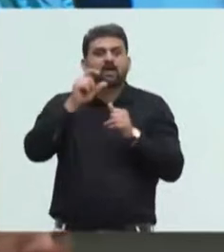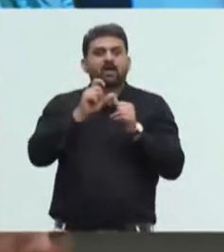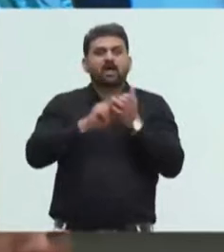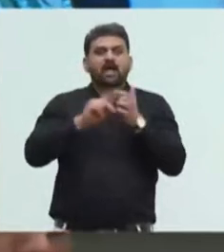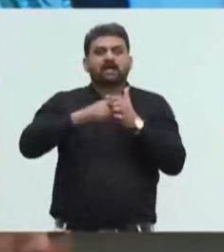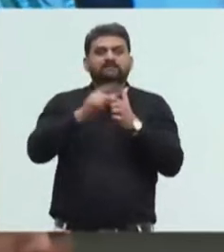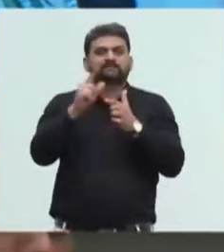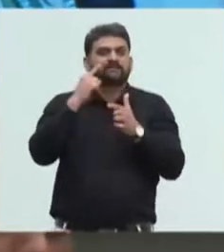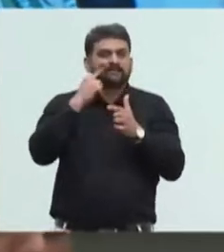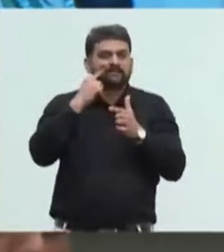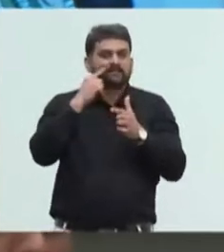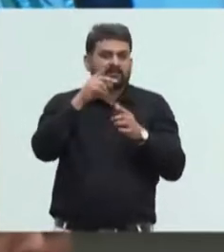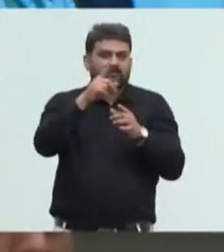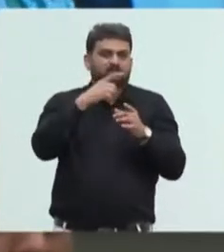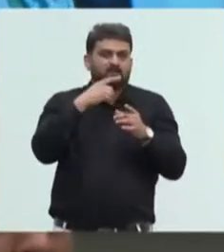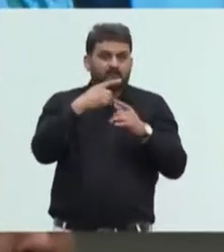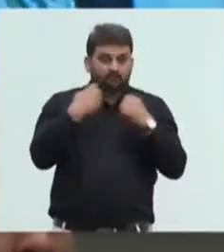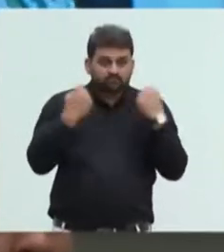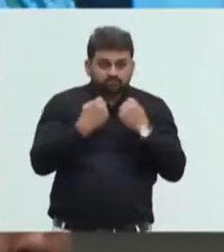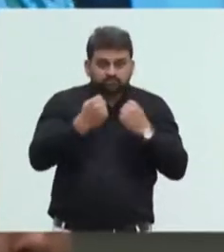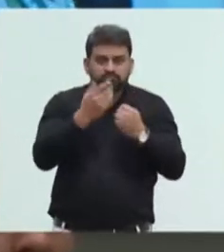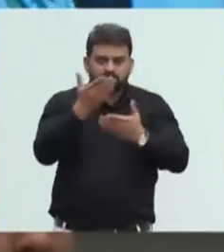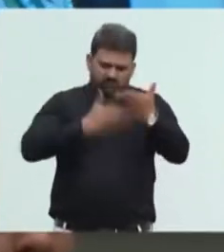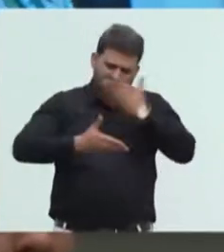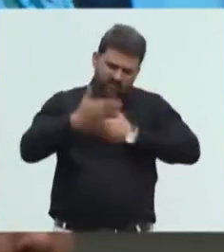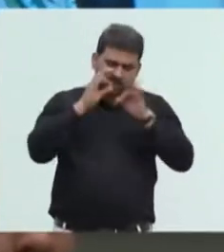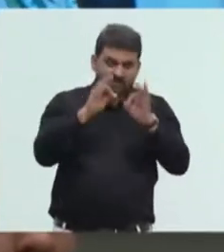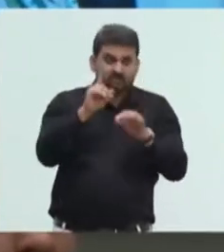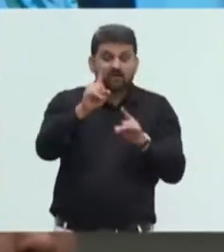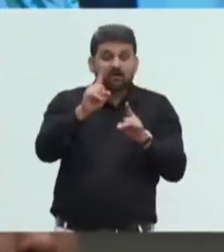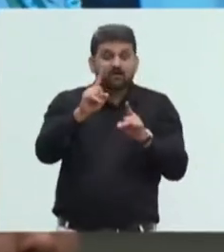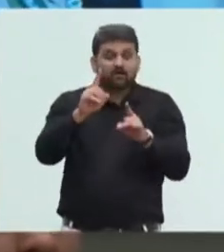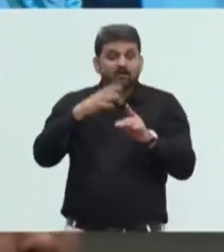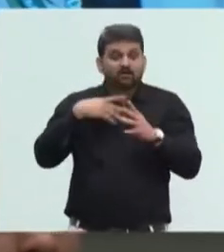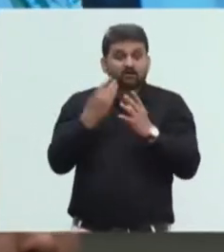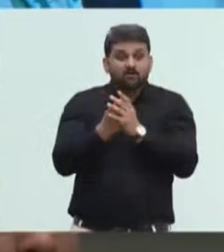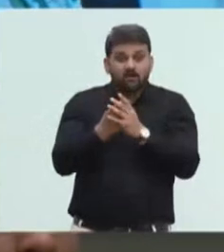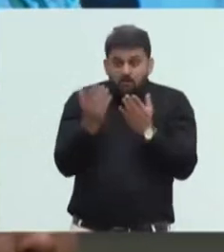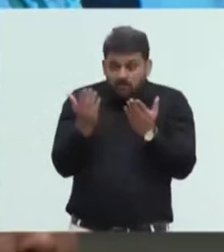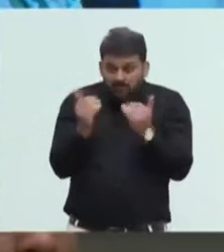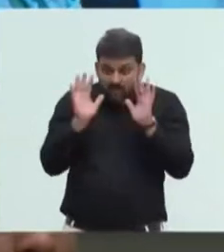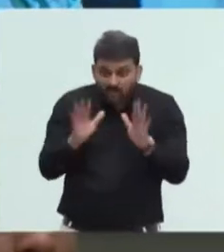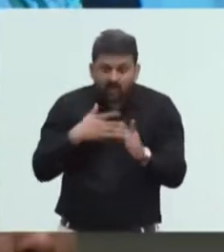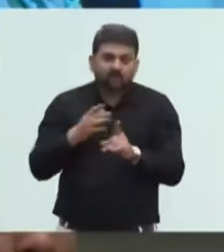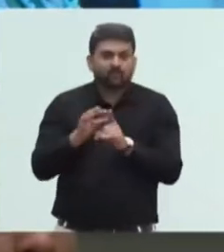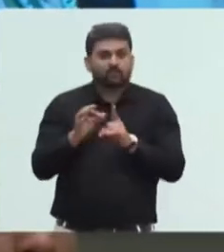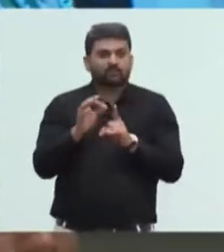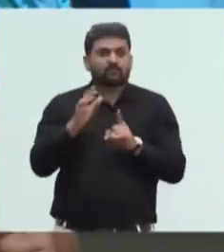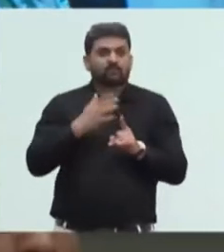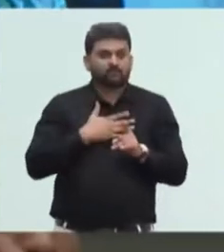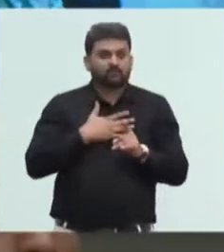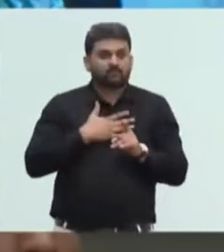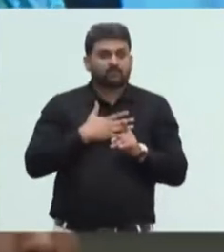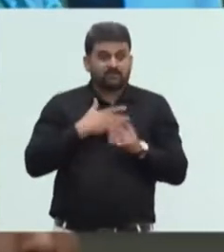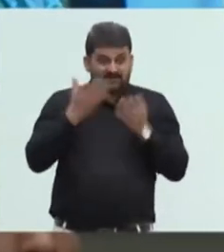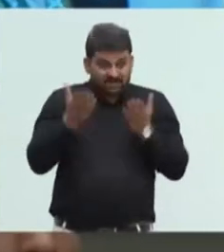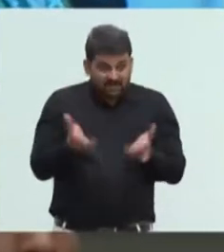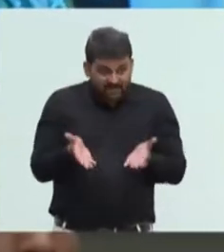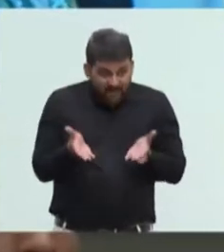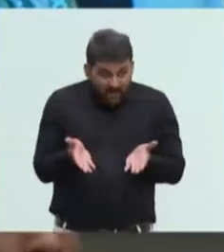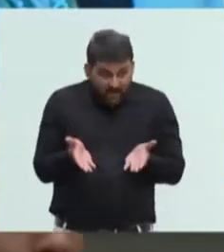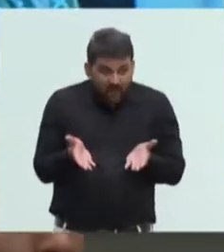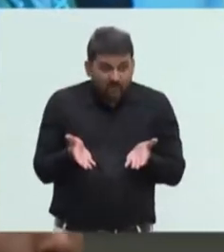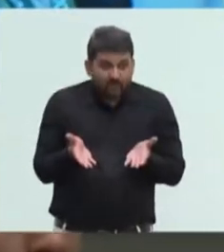मैंने सिखाया है जो करने करो, लेकिन पॉजिटिव सोचो तो कर लिए, तो मेरा वर्ल्ड रैंक 6 और